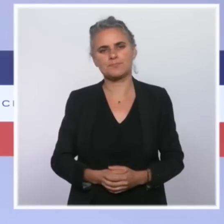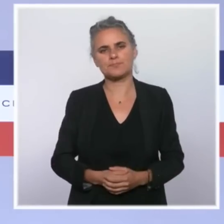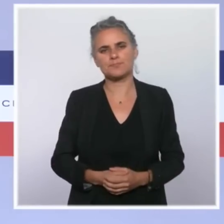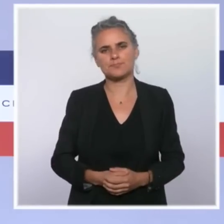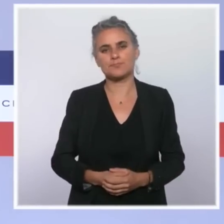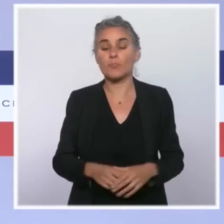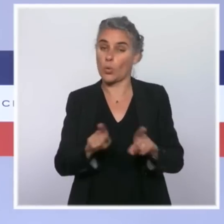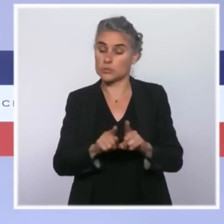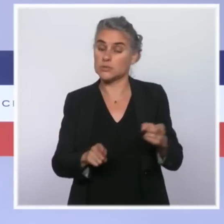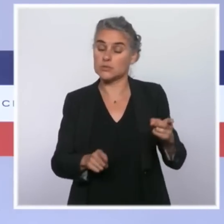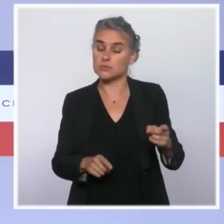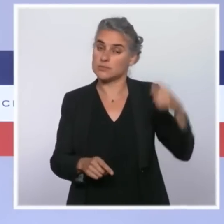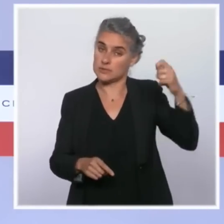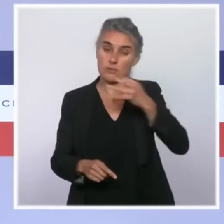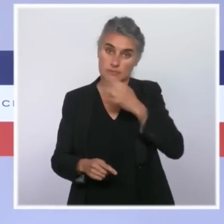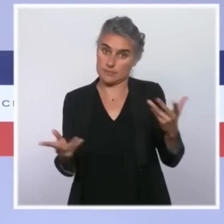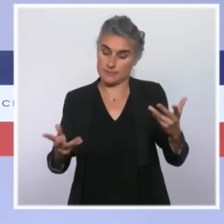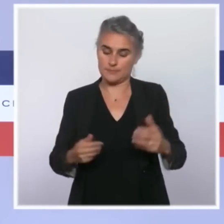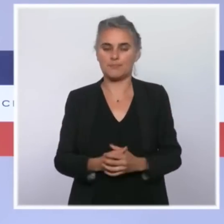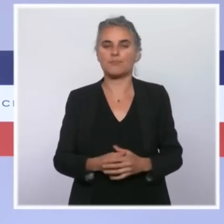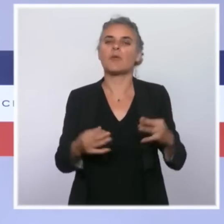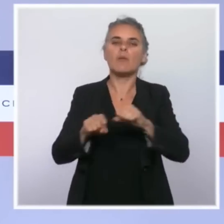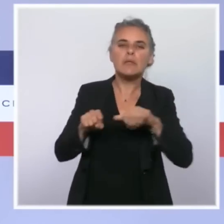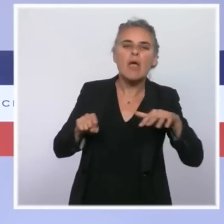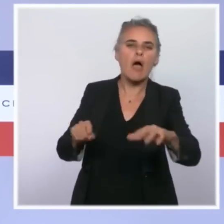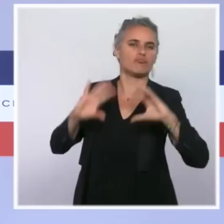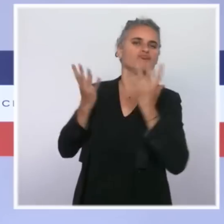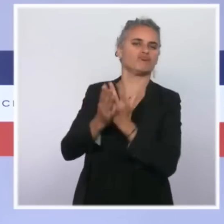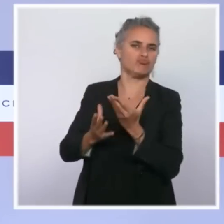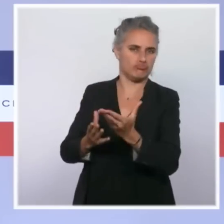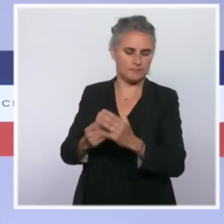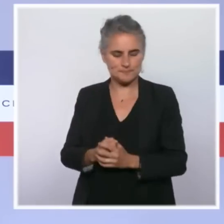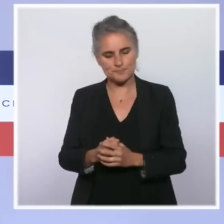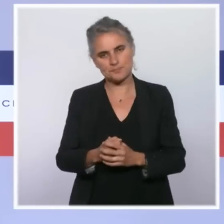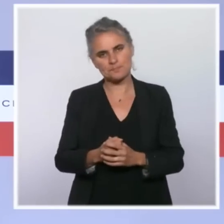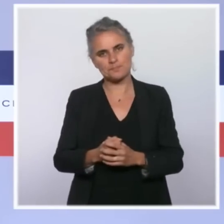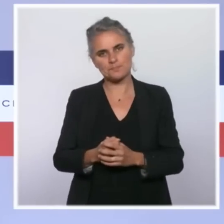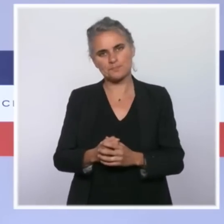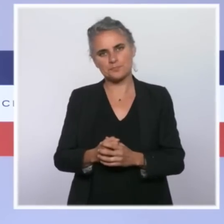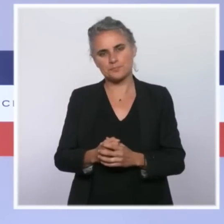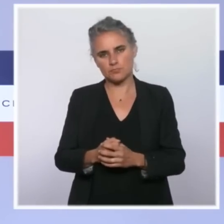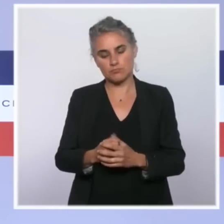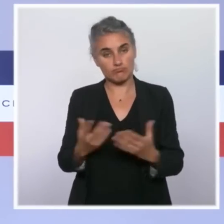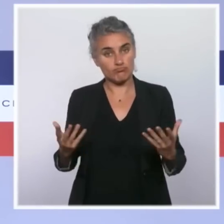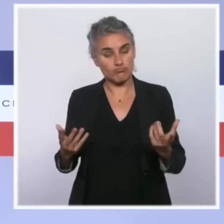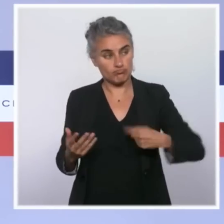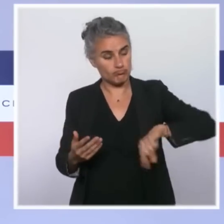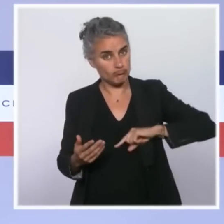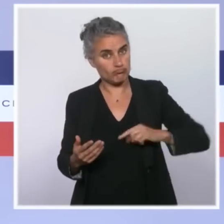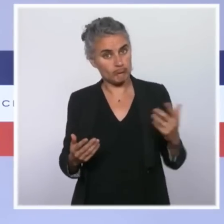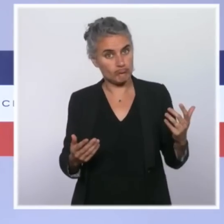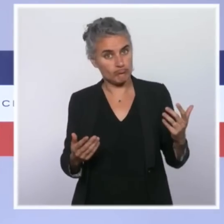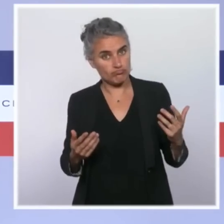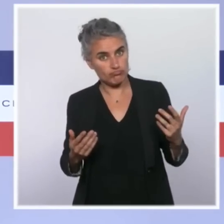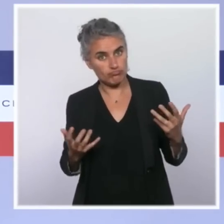Il a également rappelé que s'agissant des médias, de la presse, de manière générale, nous voulons agir à travers des